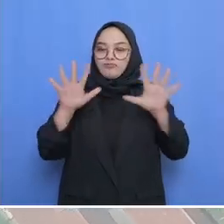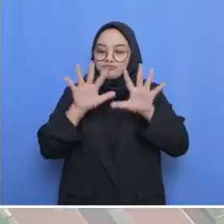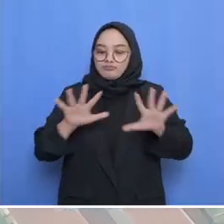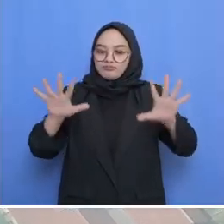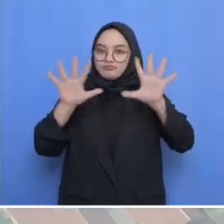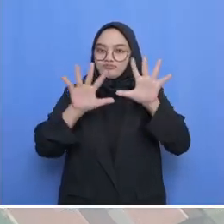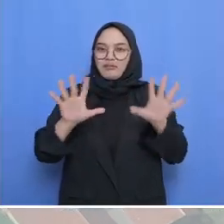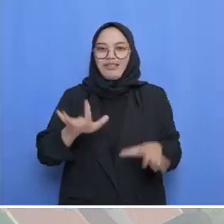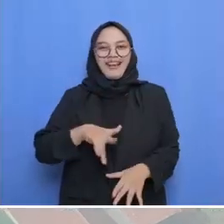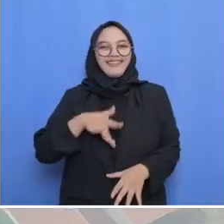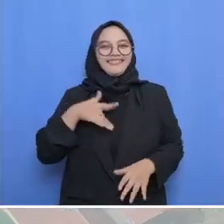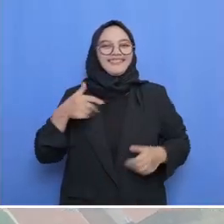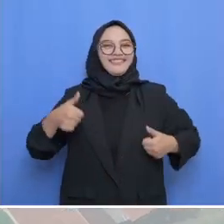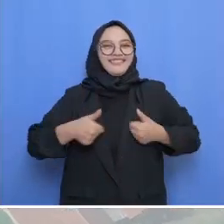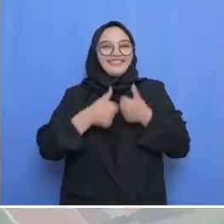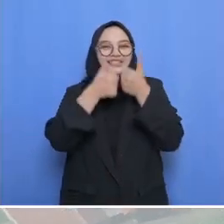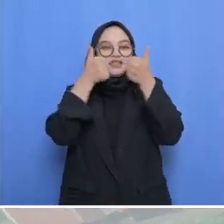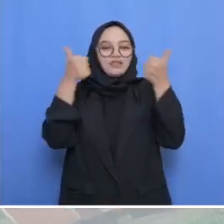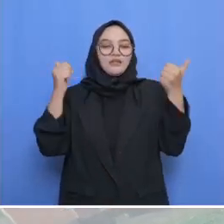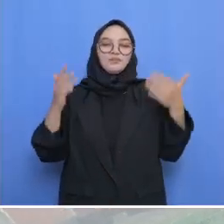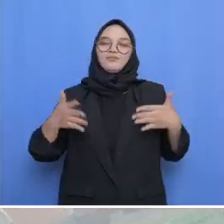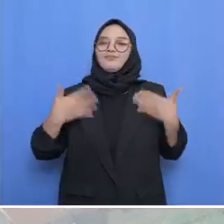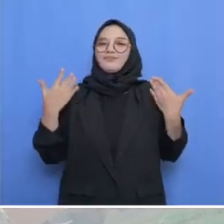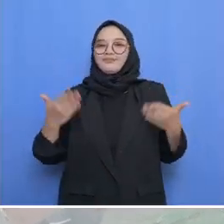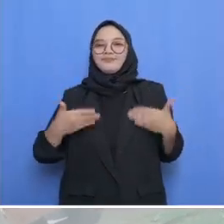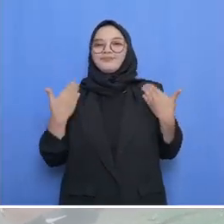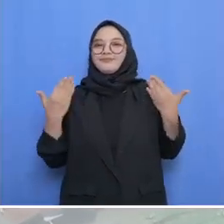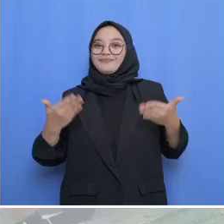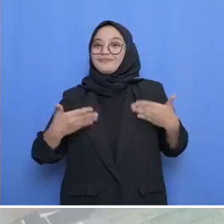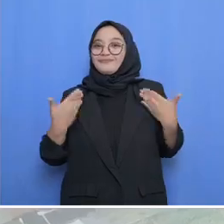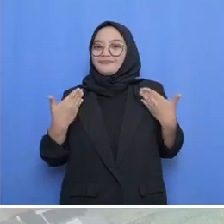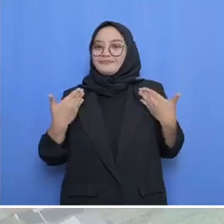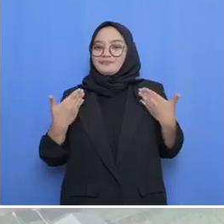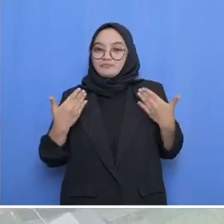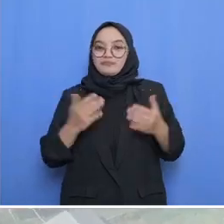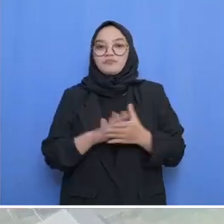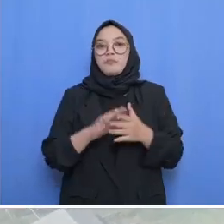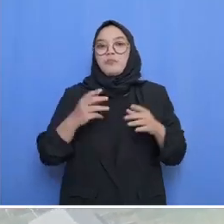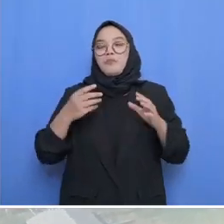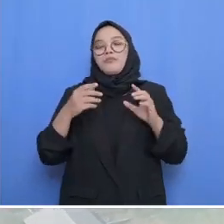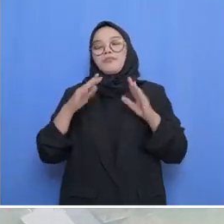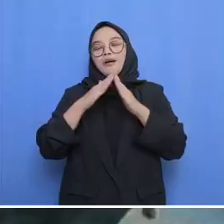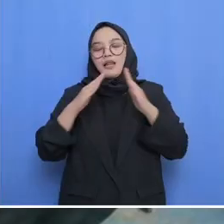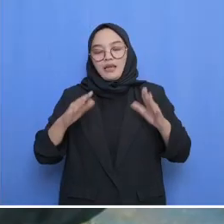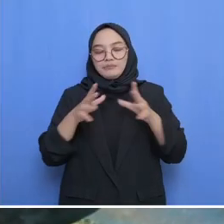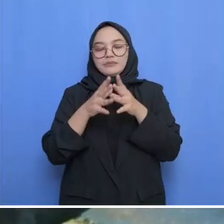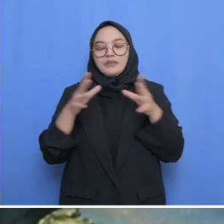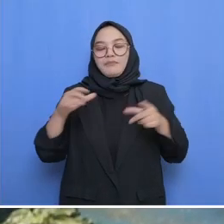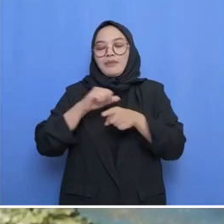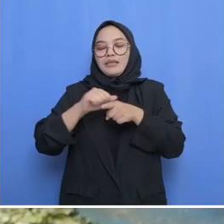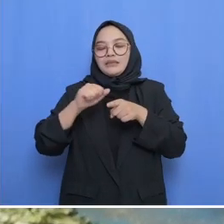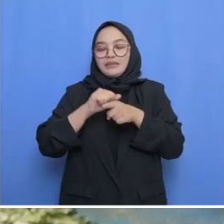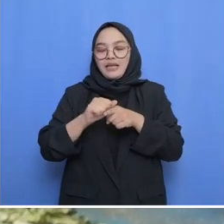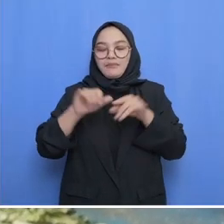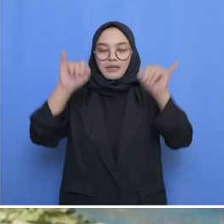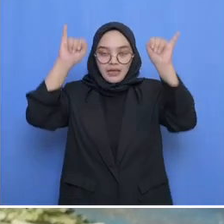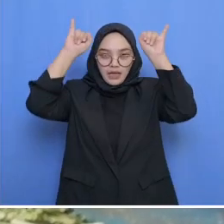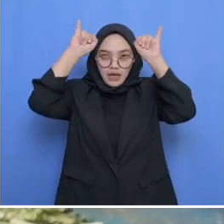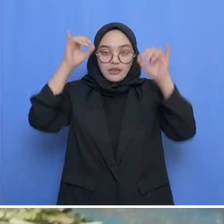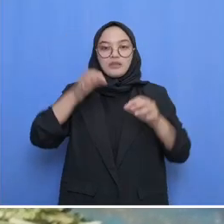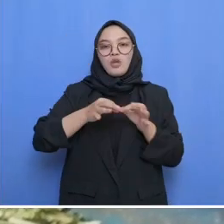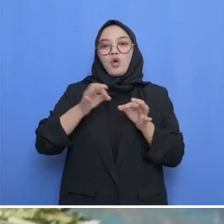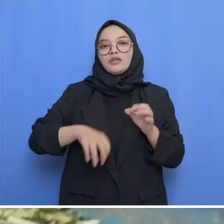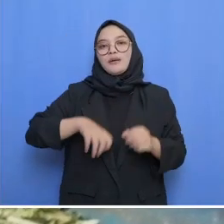bentang alam pegunungan membawa kesan keindahan sekaligus kesejukan. Balai Besar Pelatihan Peternakan